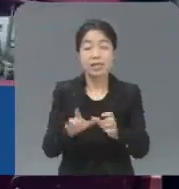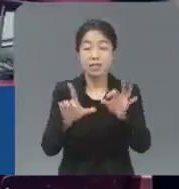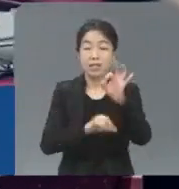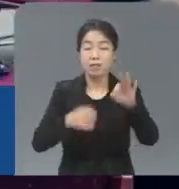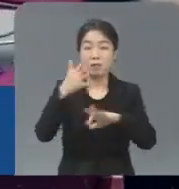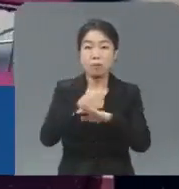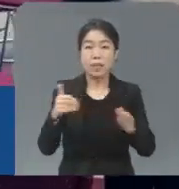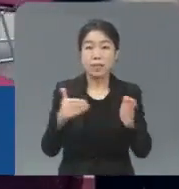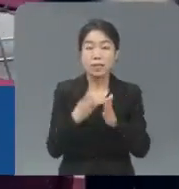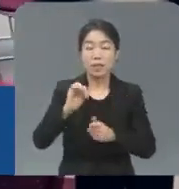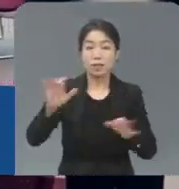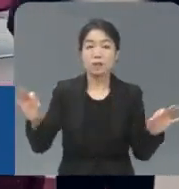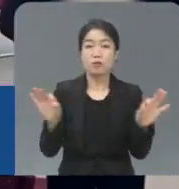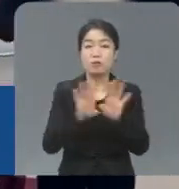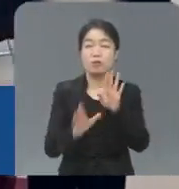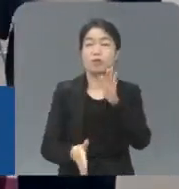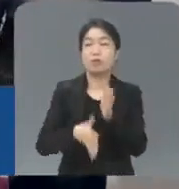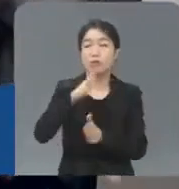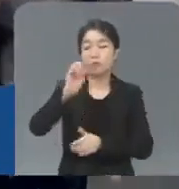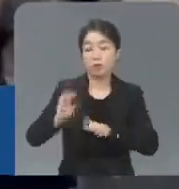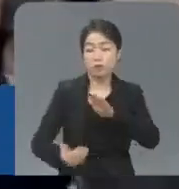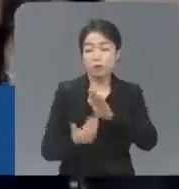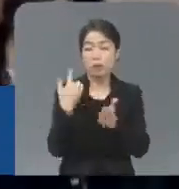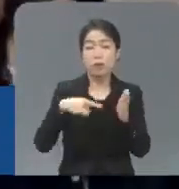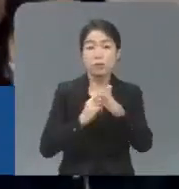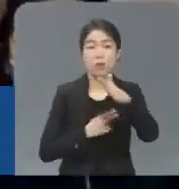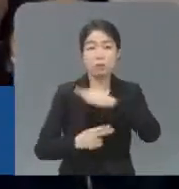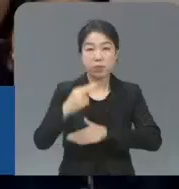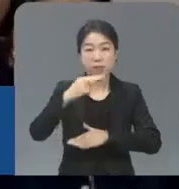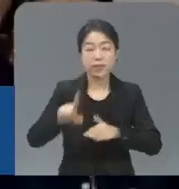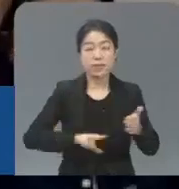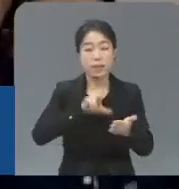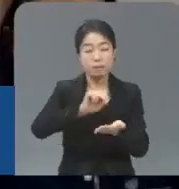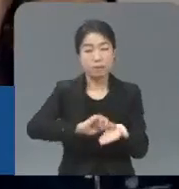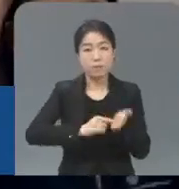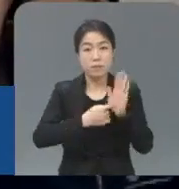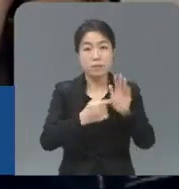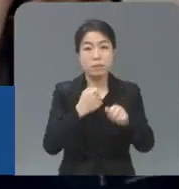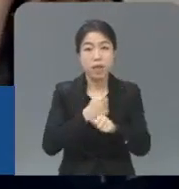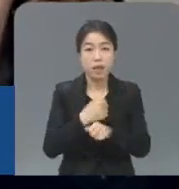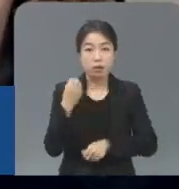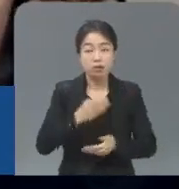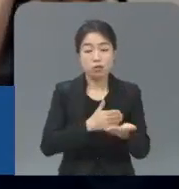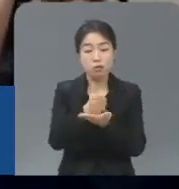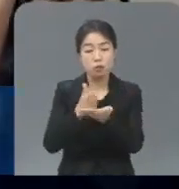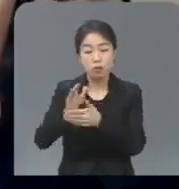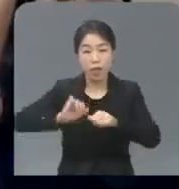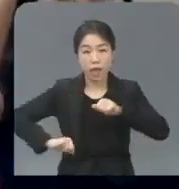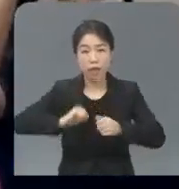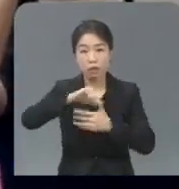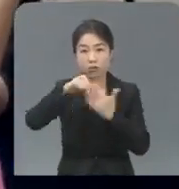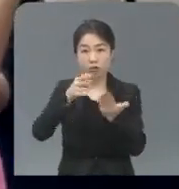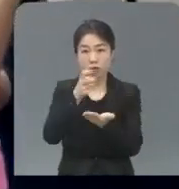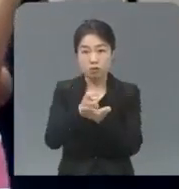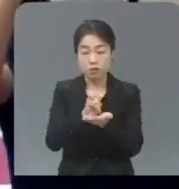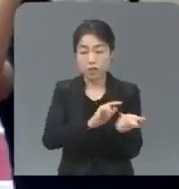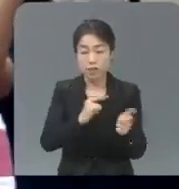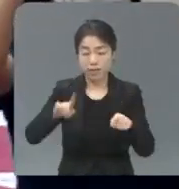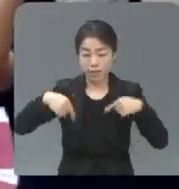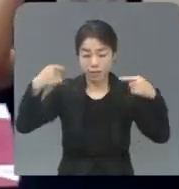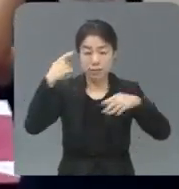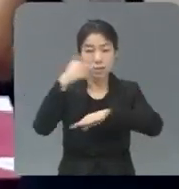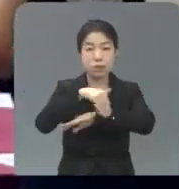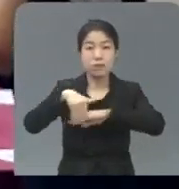말까지 탄소 중립도시 광주 실현을 위한 비전과 슬로건을 제시하고 분야별 행동수칙 수립 등에 참여하게